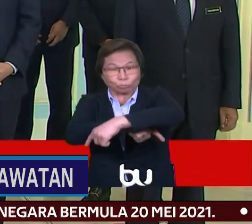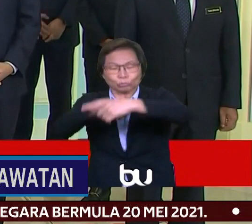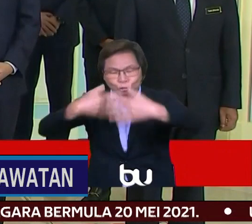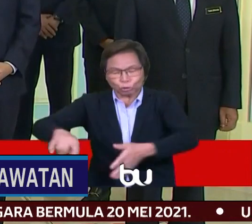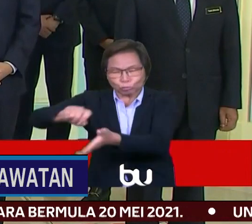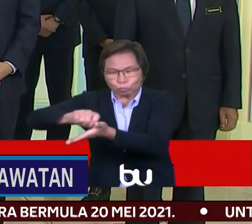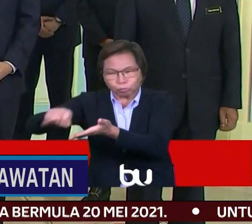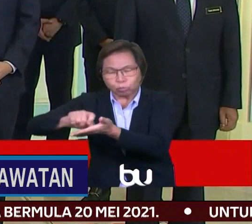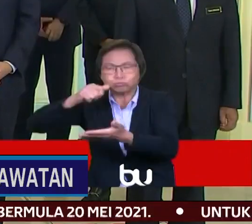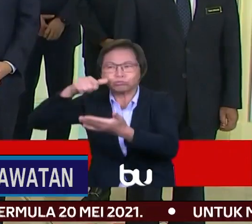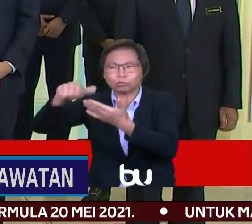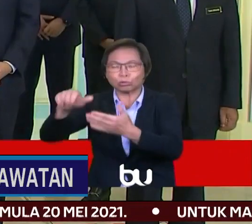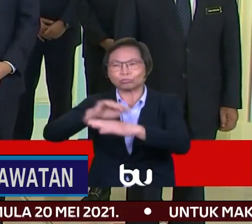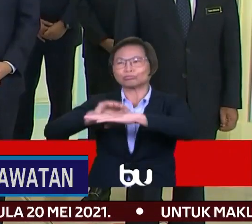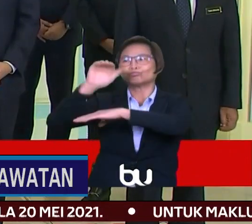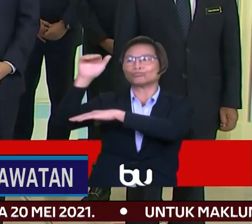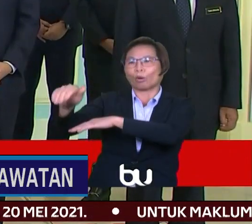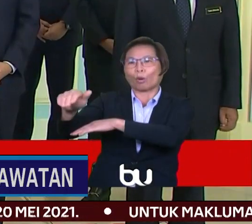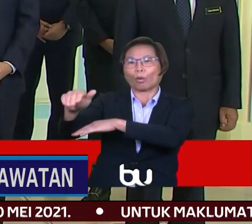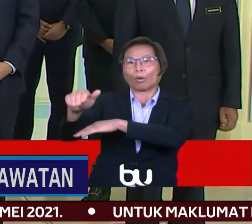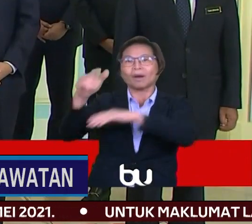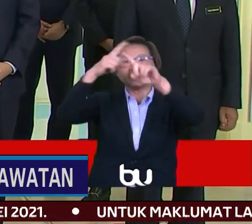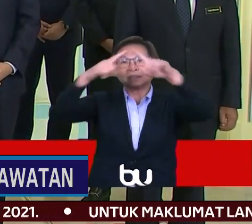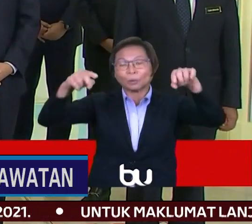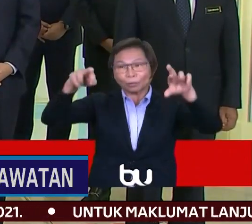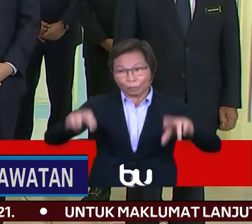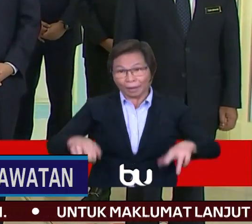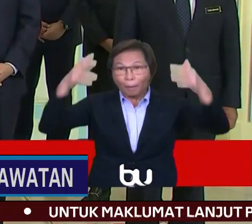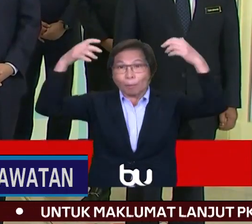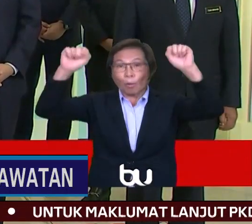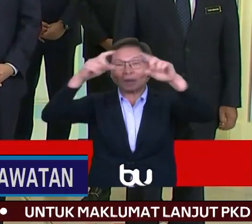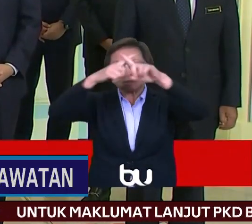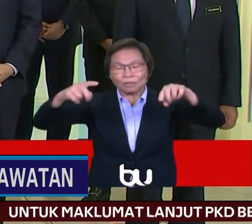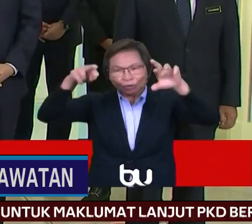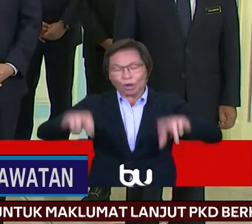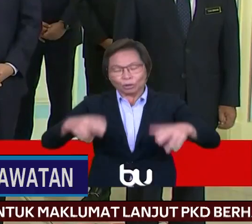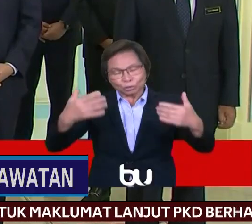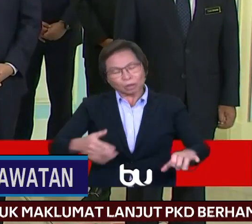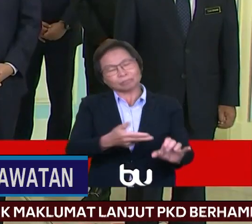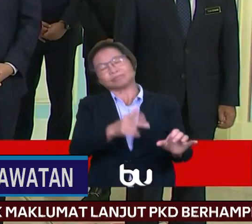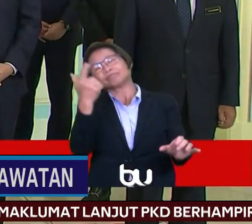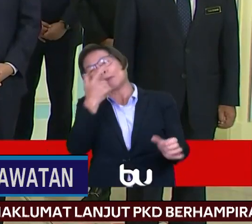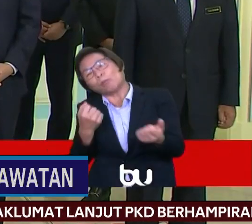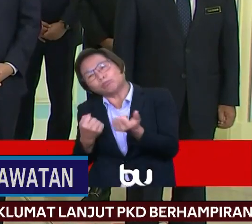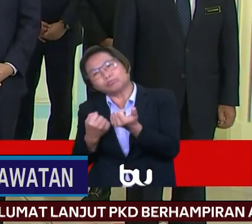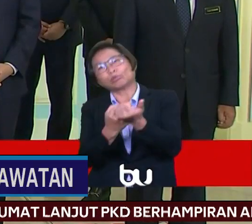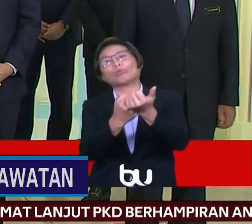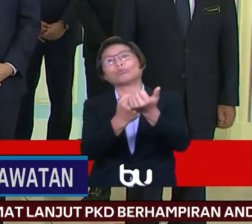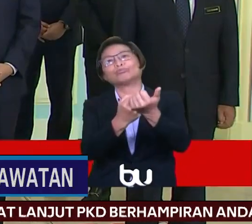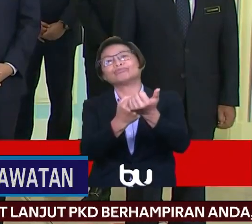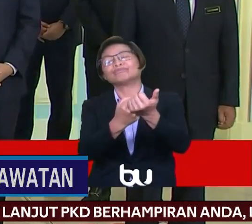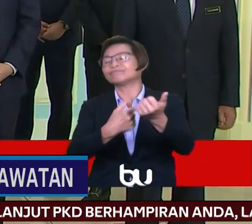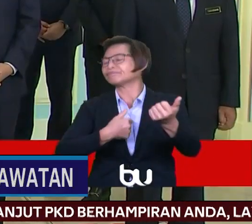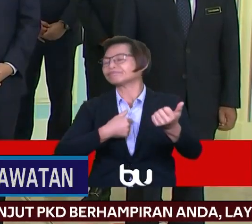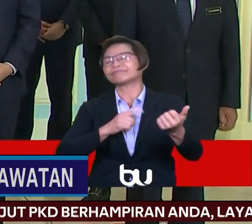menulis surat kepada Yang di-Pertua Dewan Rakyat bahawa mereka telah menarik sokongan kepada saya.